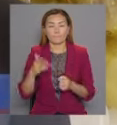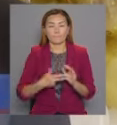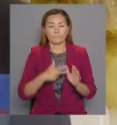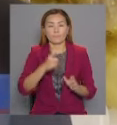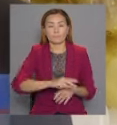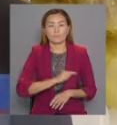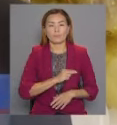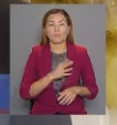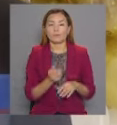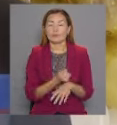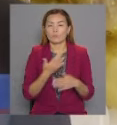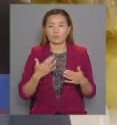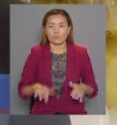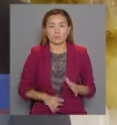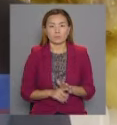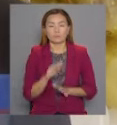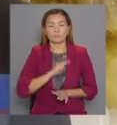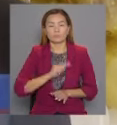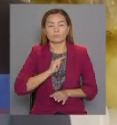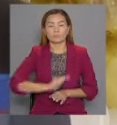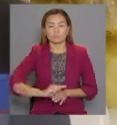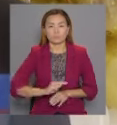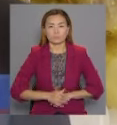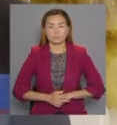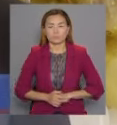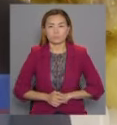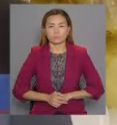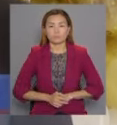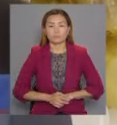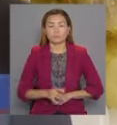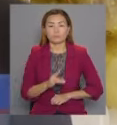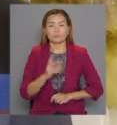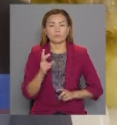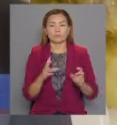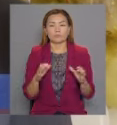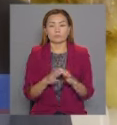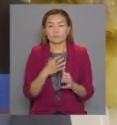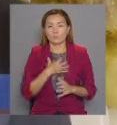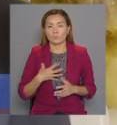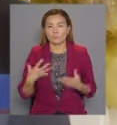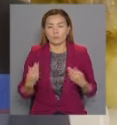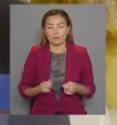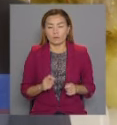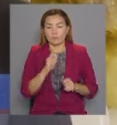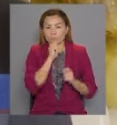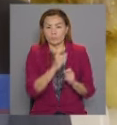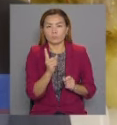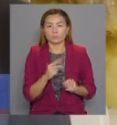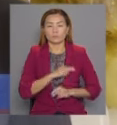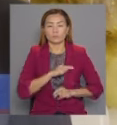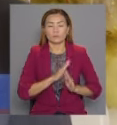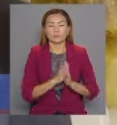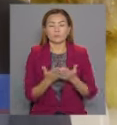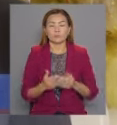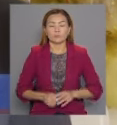были трудоустроены и начали работать на установках. На таком знаменательном мероприятии им вручили первые трудовые